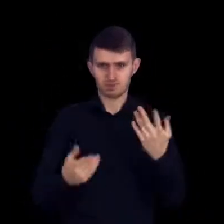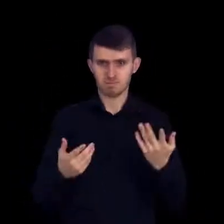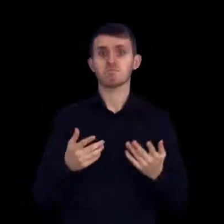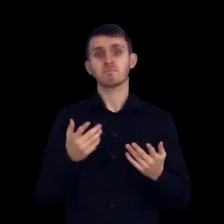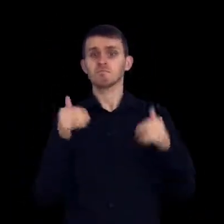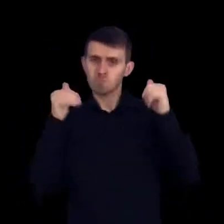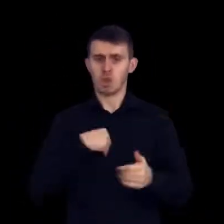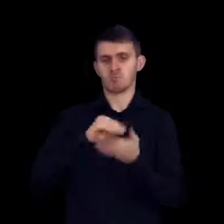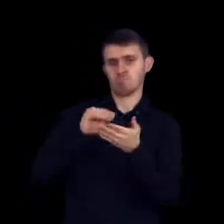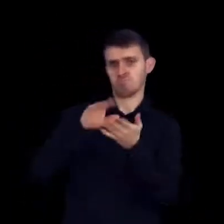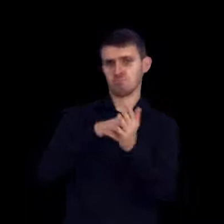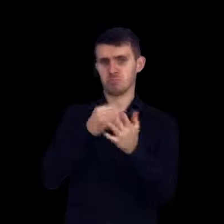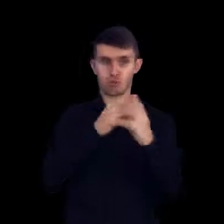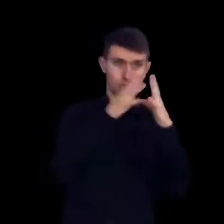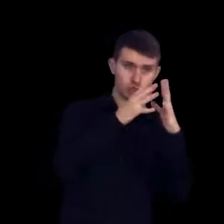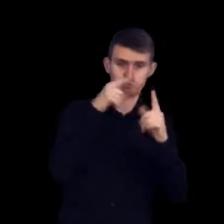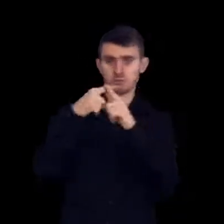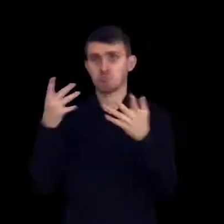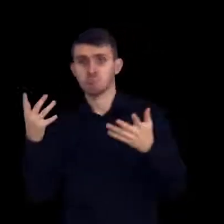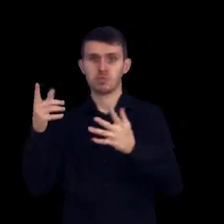nie jest pierwszą literą słowa